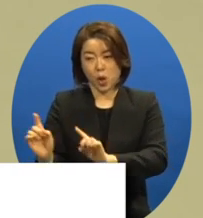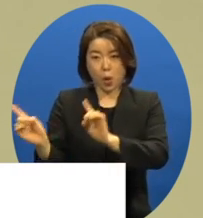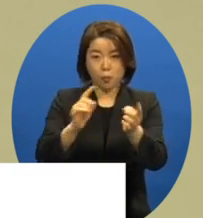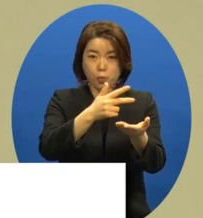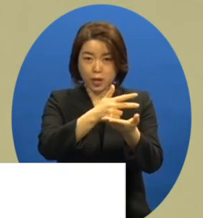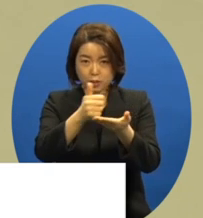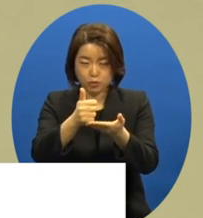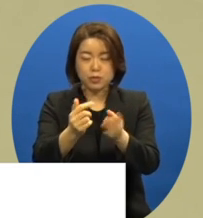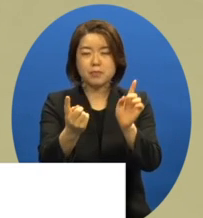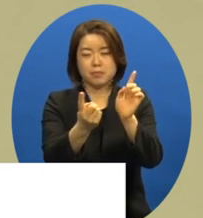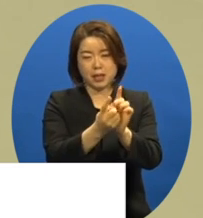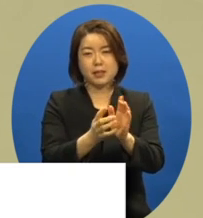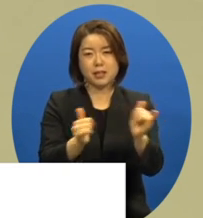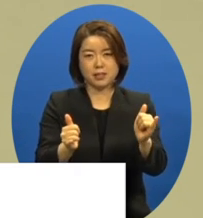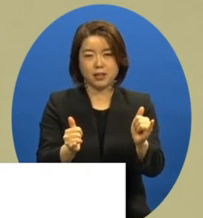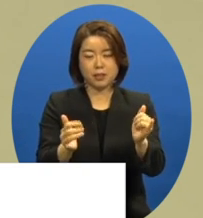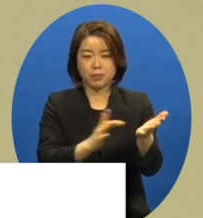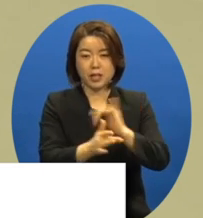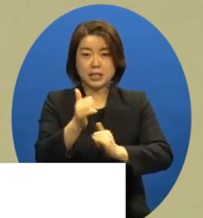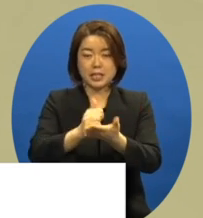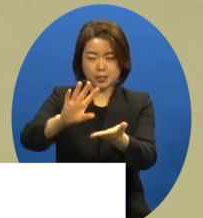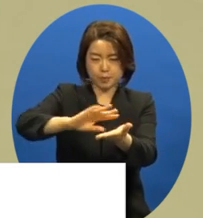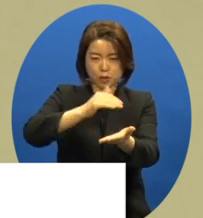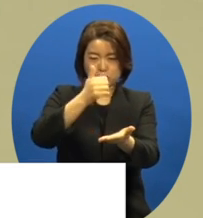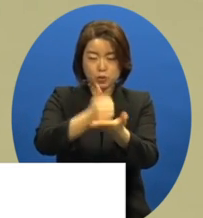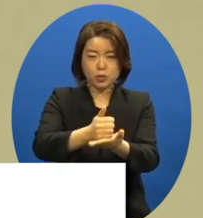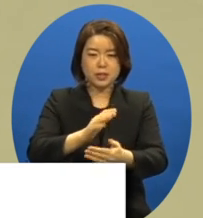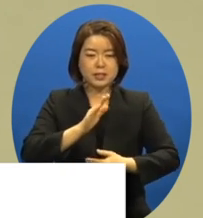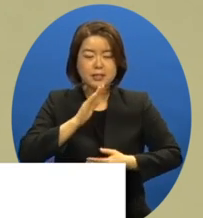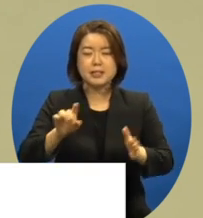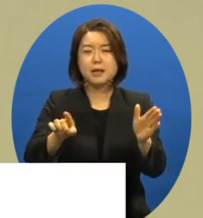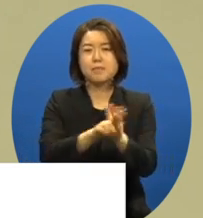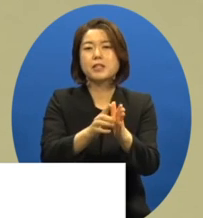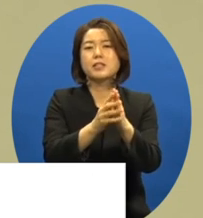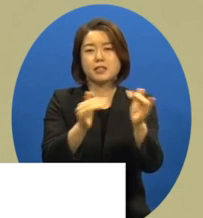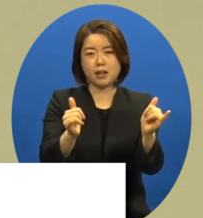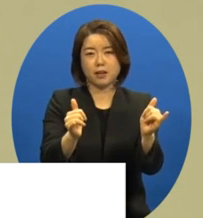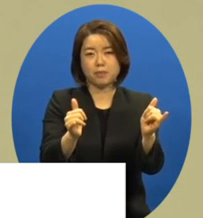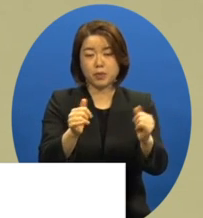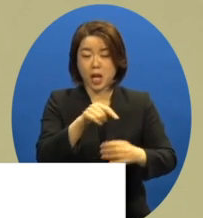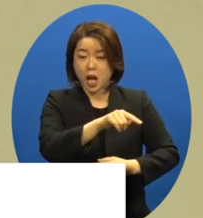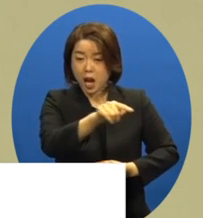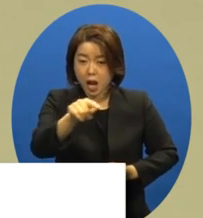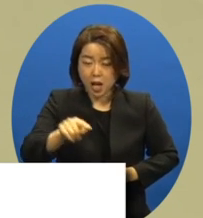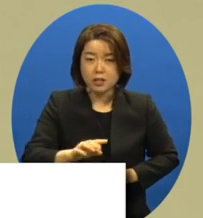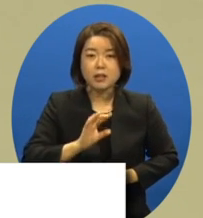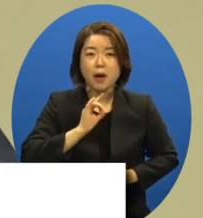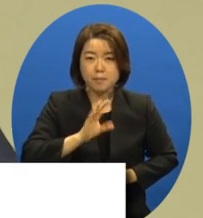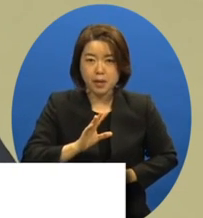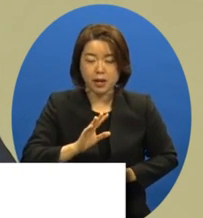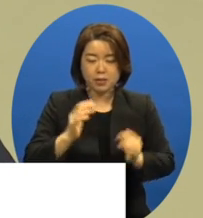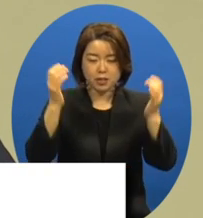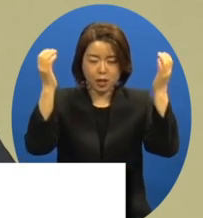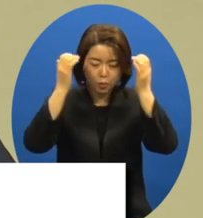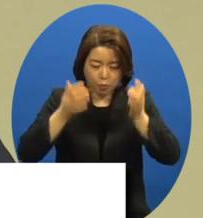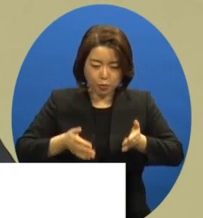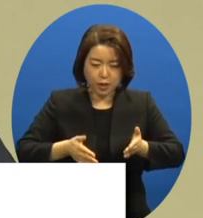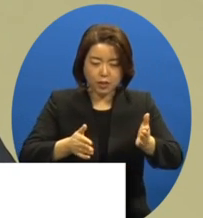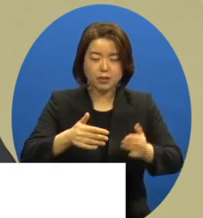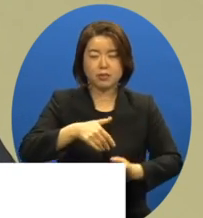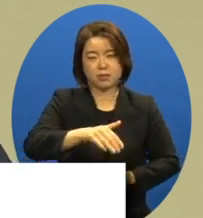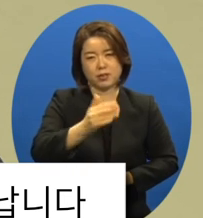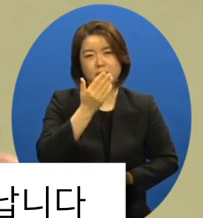만난 사람, 예수님이 그리스도인 것이 진짜 믿어지는 사람, 그 사람만 고난의 길을 갈 수 있는